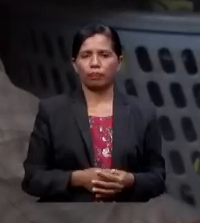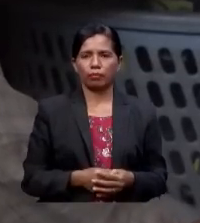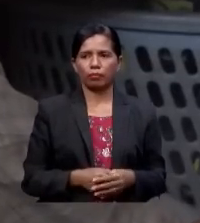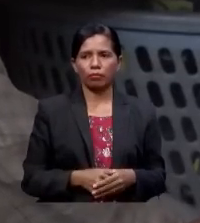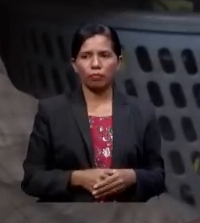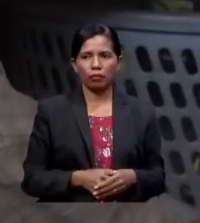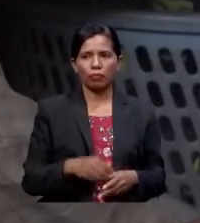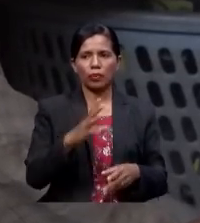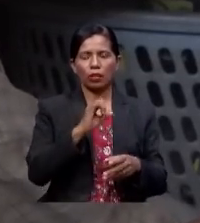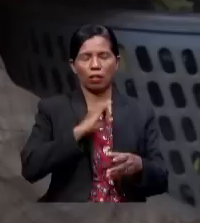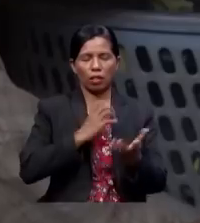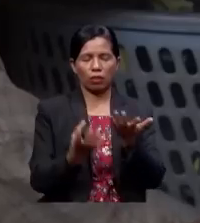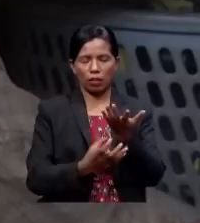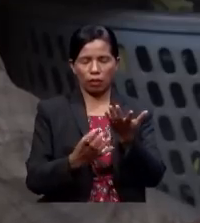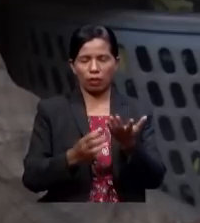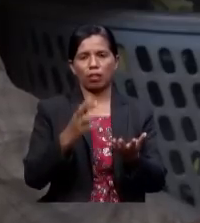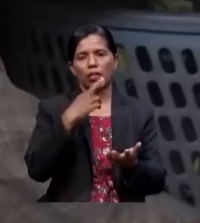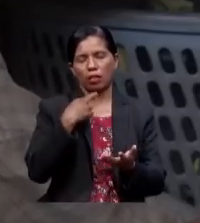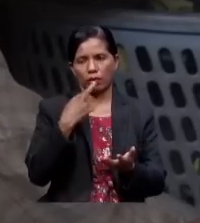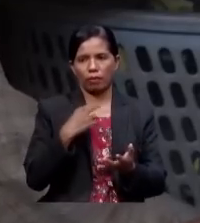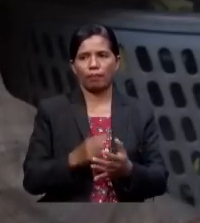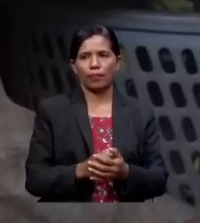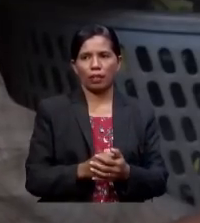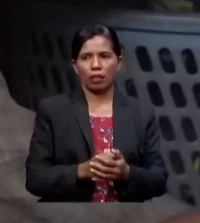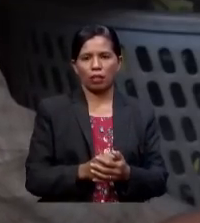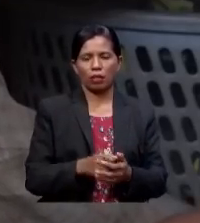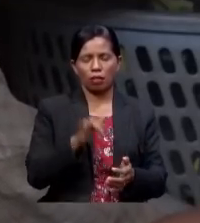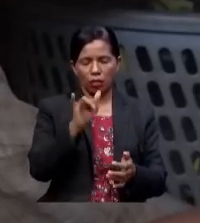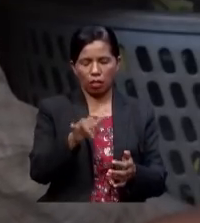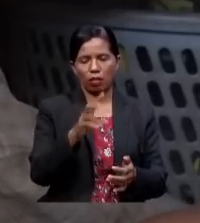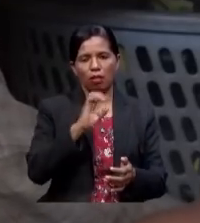No, aku tempel hahan. Nau dia nak hari hau dia sinor.